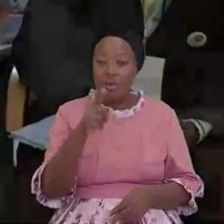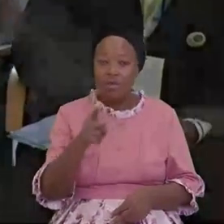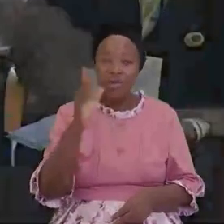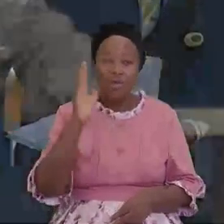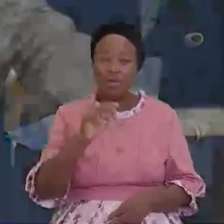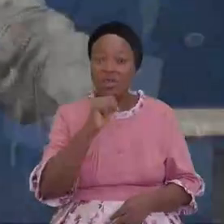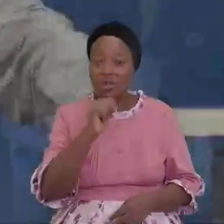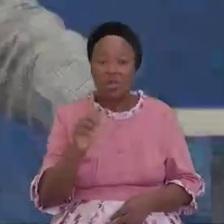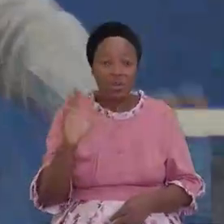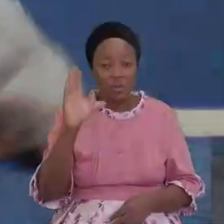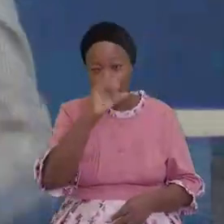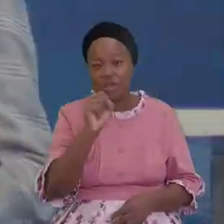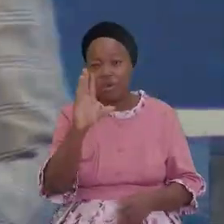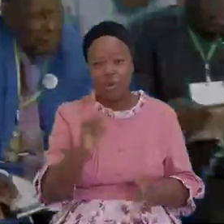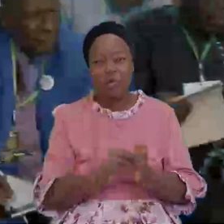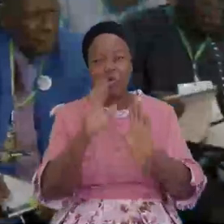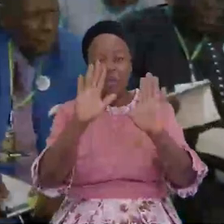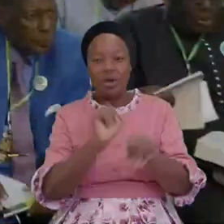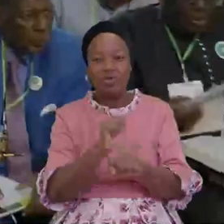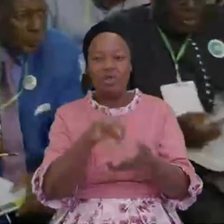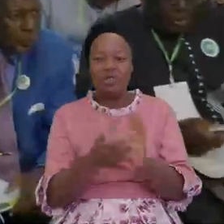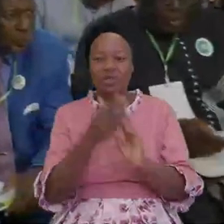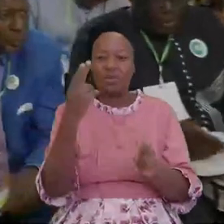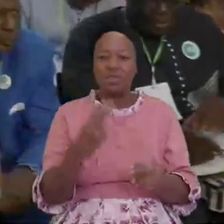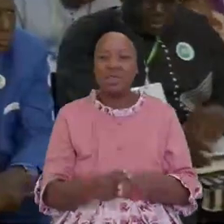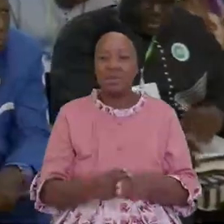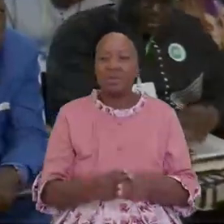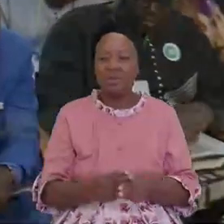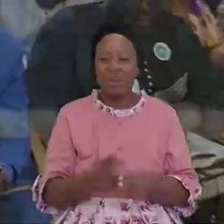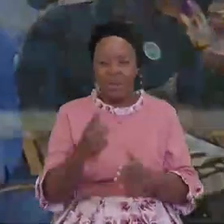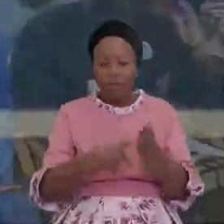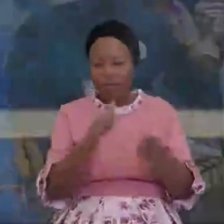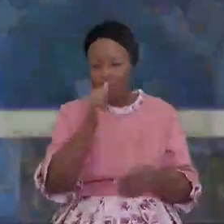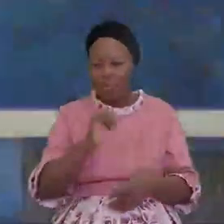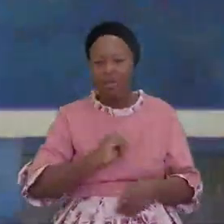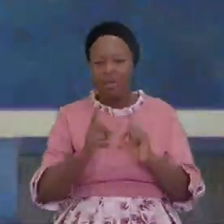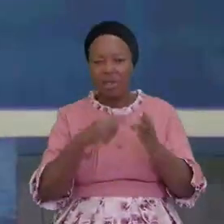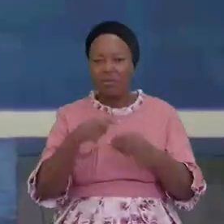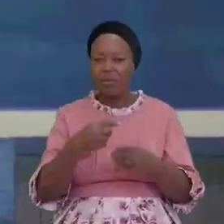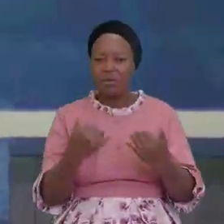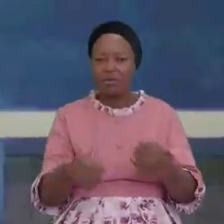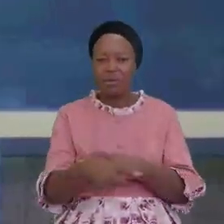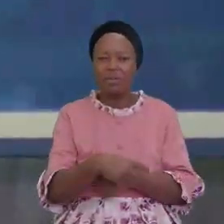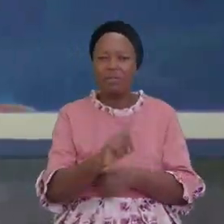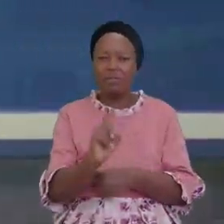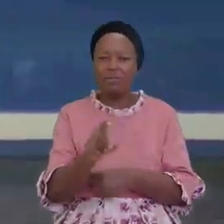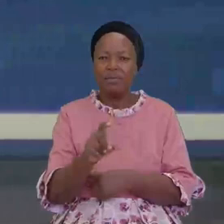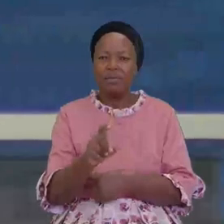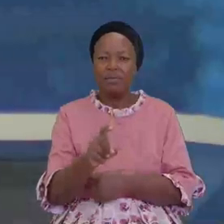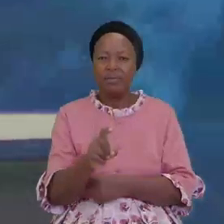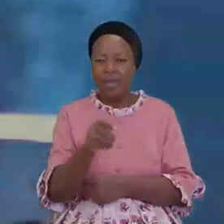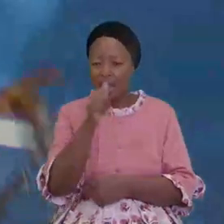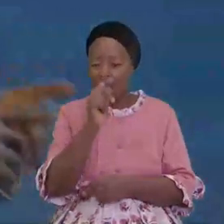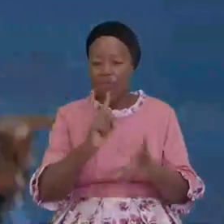La guérison t'attend. Tu ne rateras pas tes miracles. De quoi est-ce que je